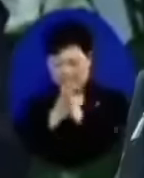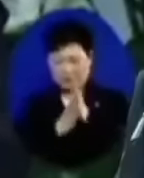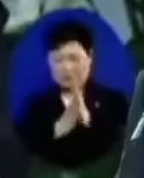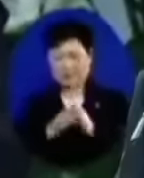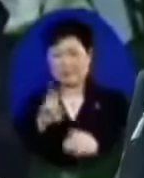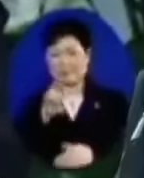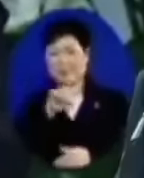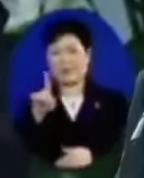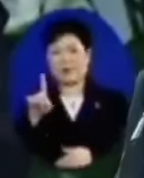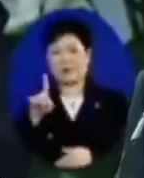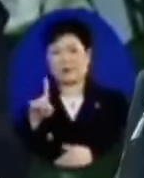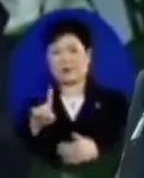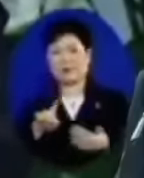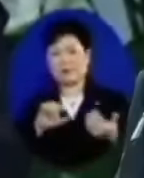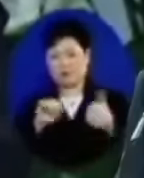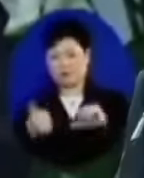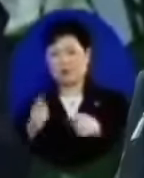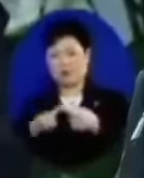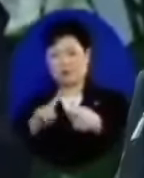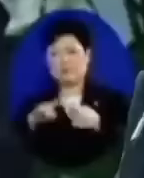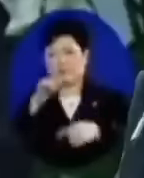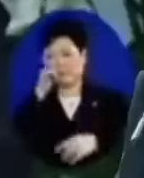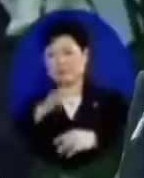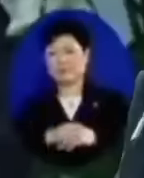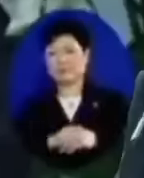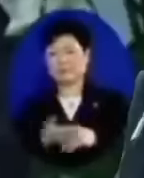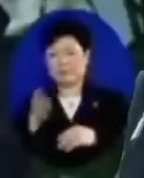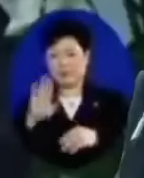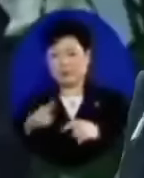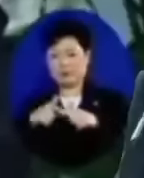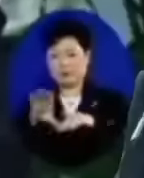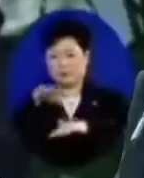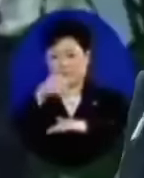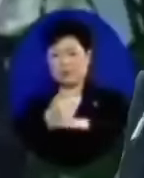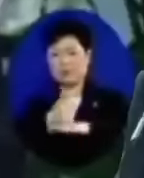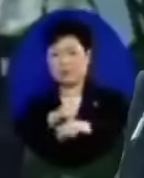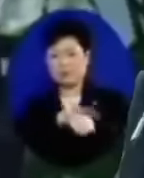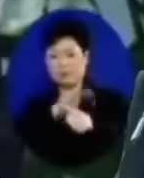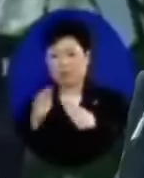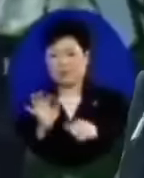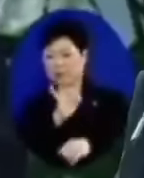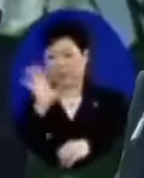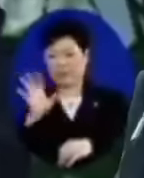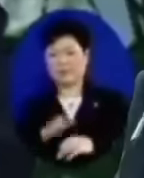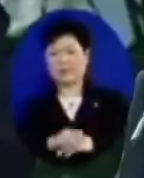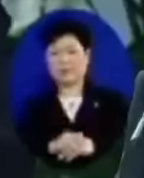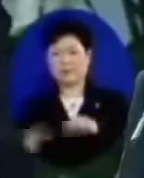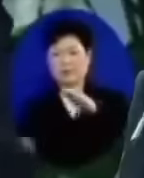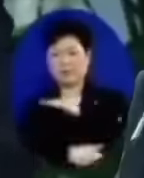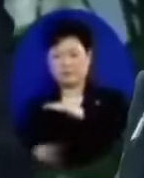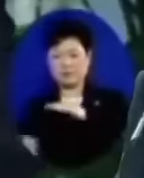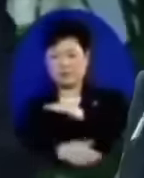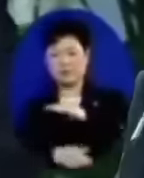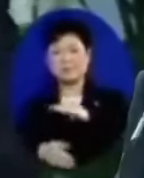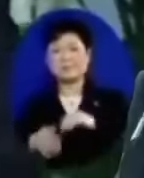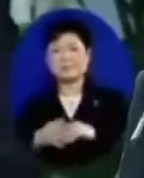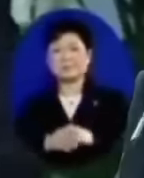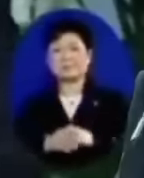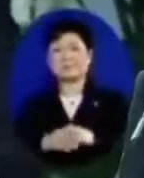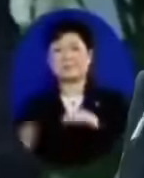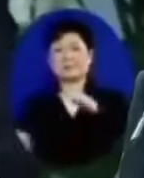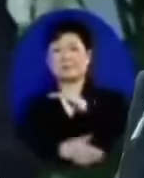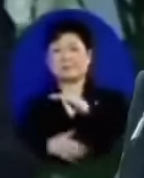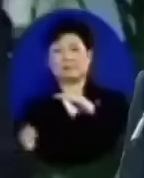마호메트도 죽어 메카에 무덤이 있습니다. 그러나 예수 그리스도는 무덤이 없습니다. 무덤이 텅 비어버리고